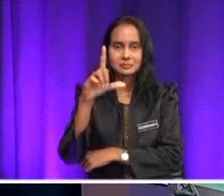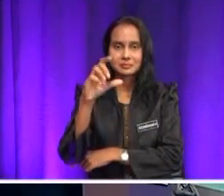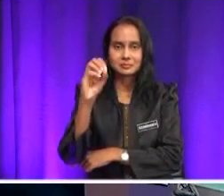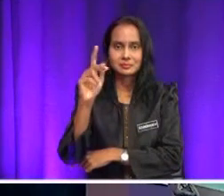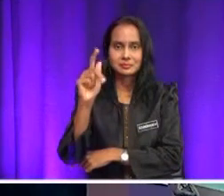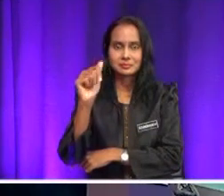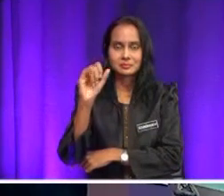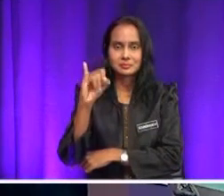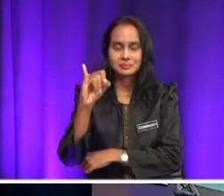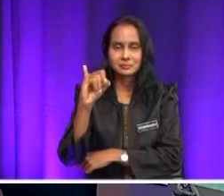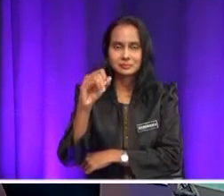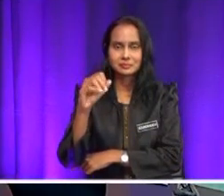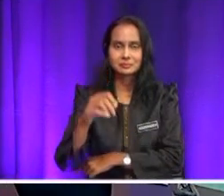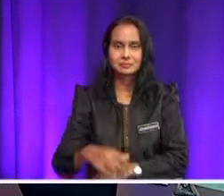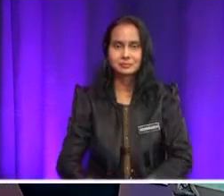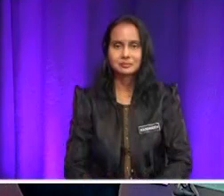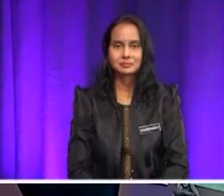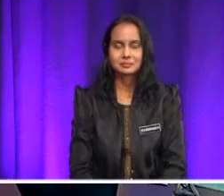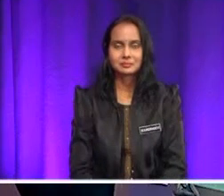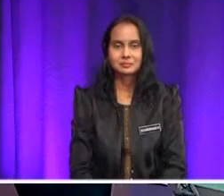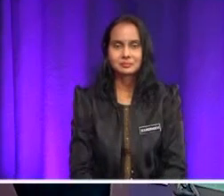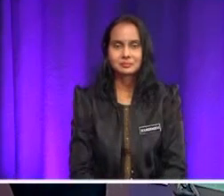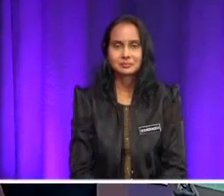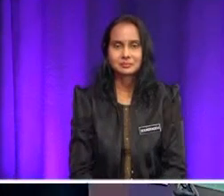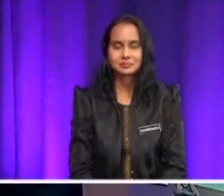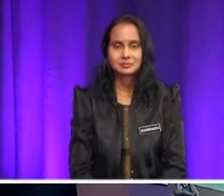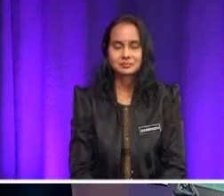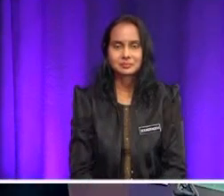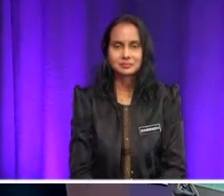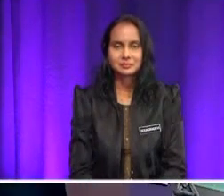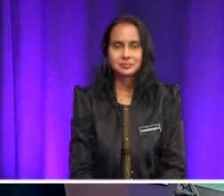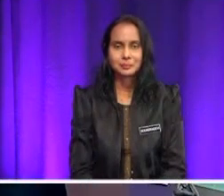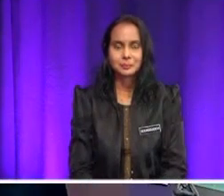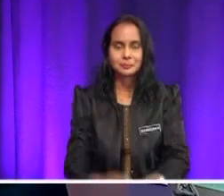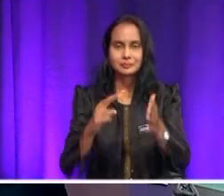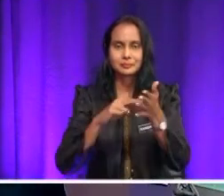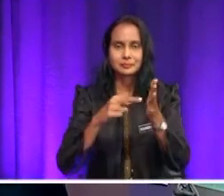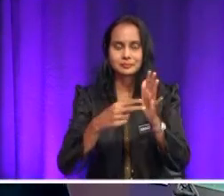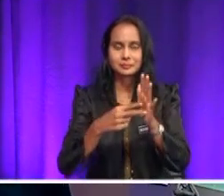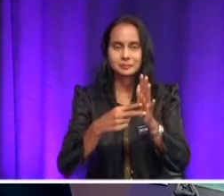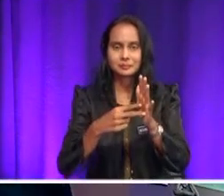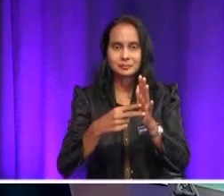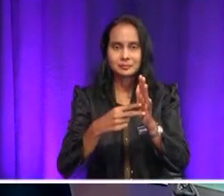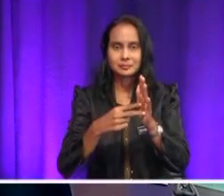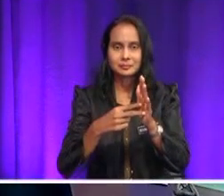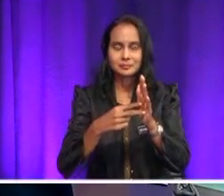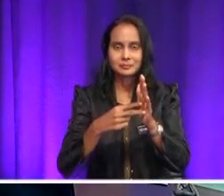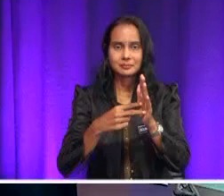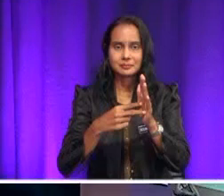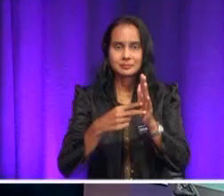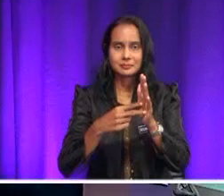Oke proses yang seterusnya adalah translokasi oke translokasi maksudnya translokasi nama lagi Lokasi